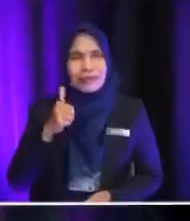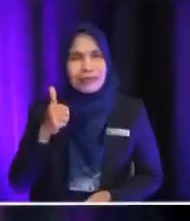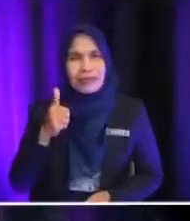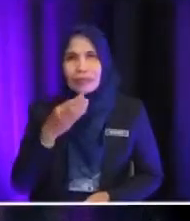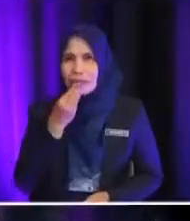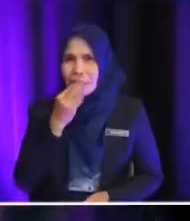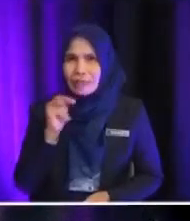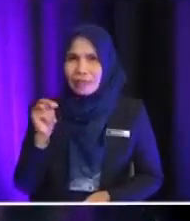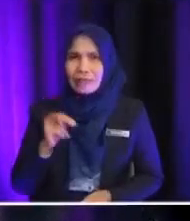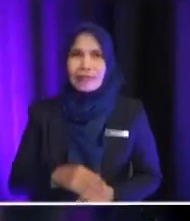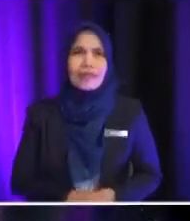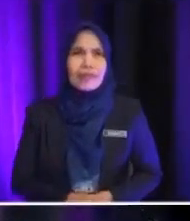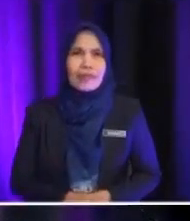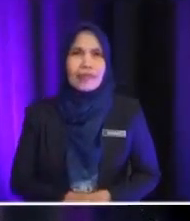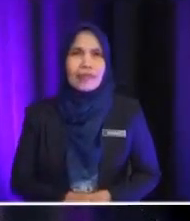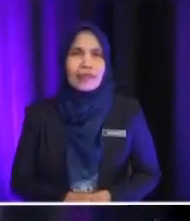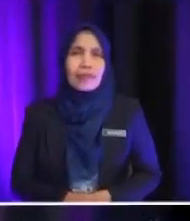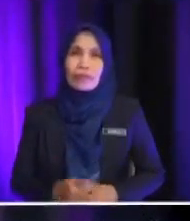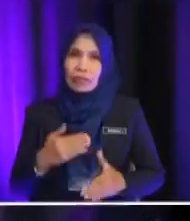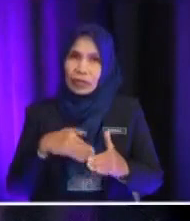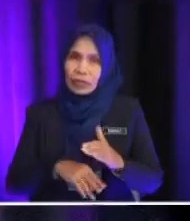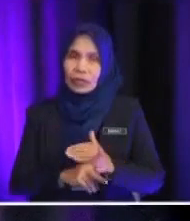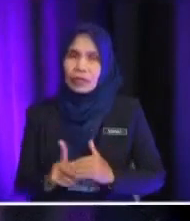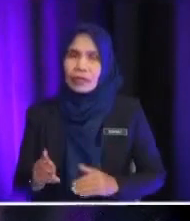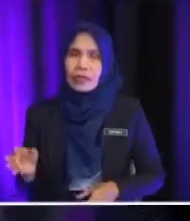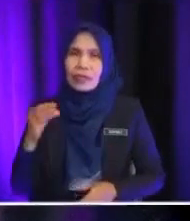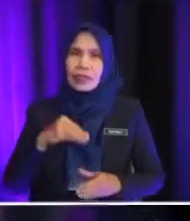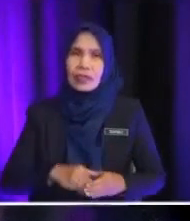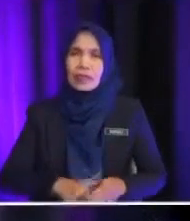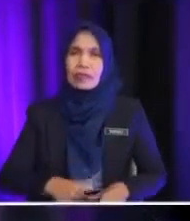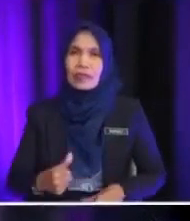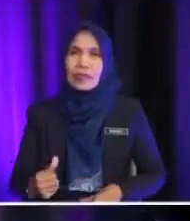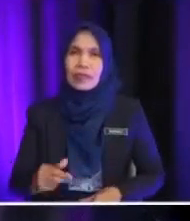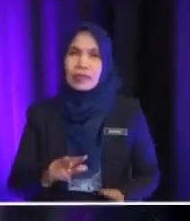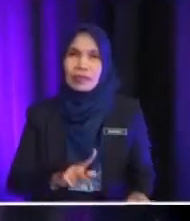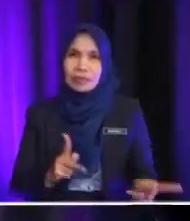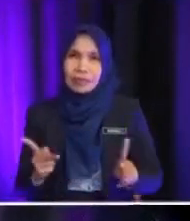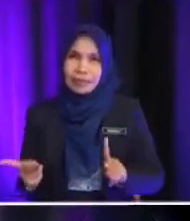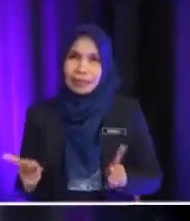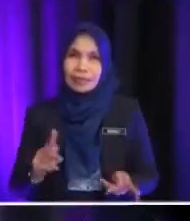kita masukkan ke dalam alat pengisar. Okey.